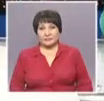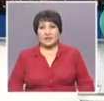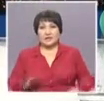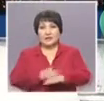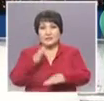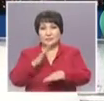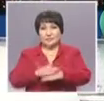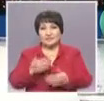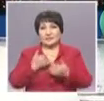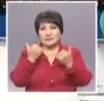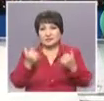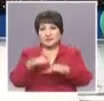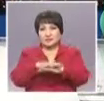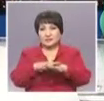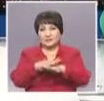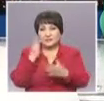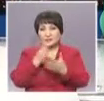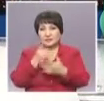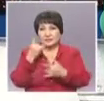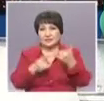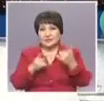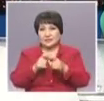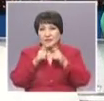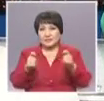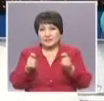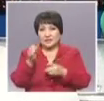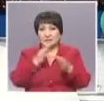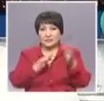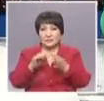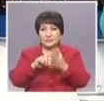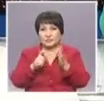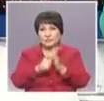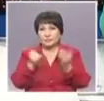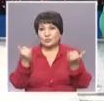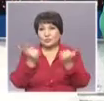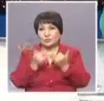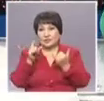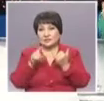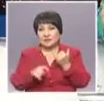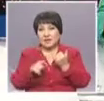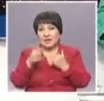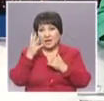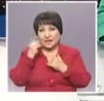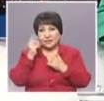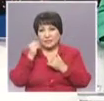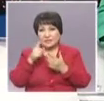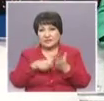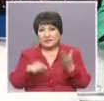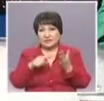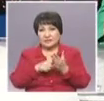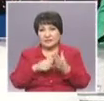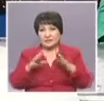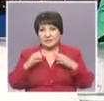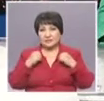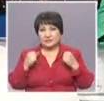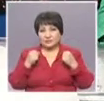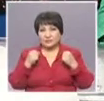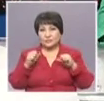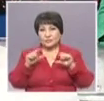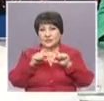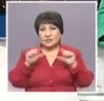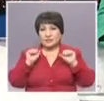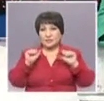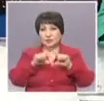Қайырлы кеш, қадірмен ағайын, тікелей эфирде ашық әңгіме студиямыздың бүгінгі қонақтары Алматы қаласы дене шынықтыру және спорт